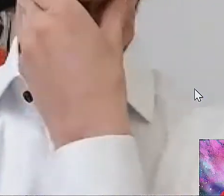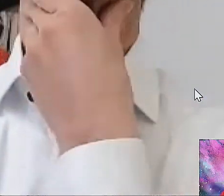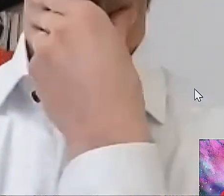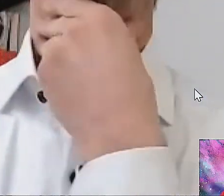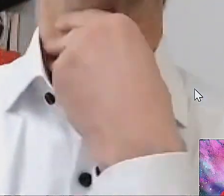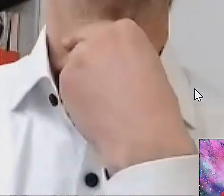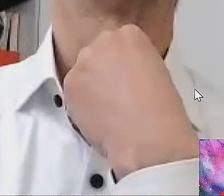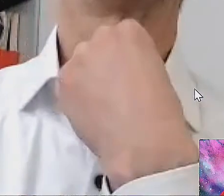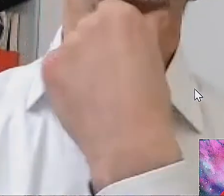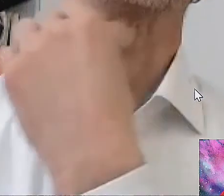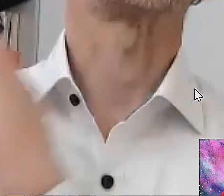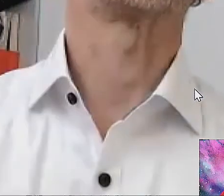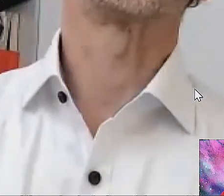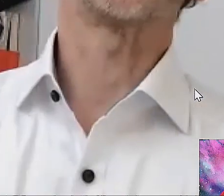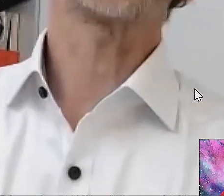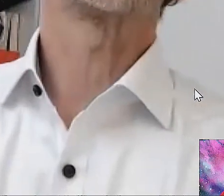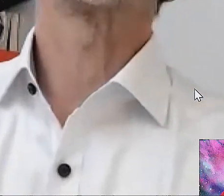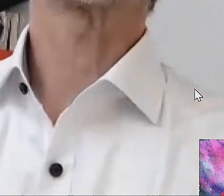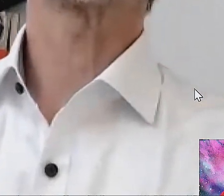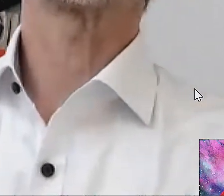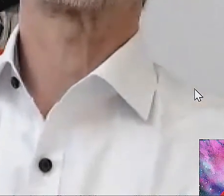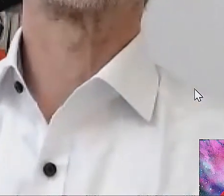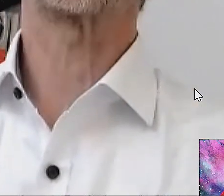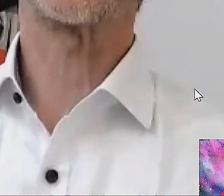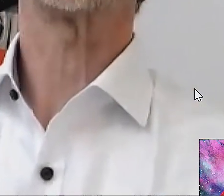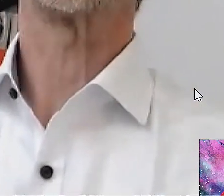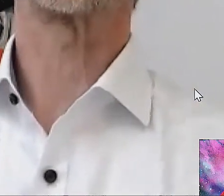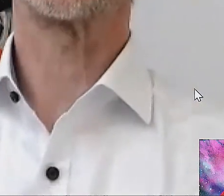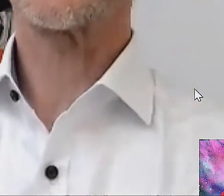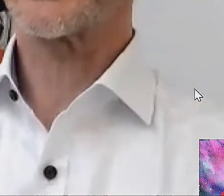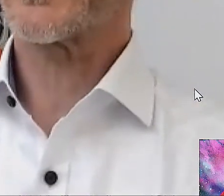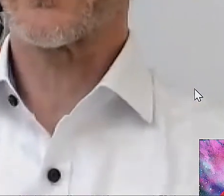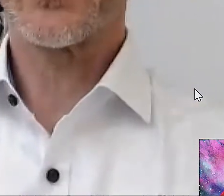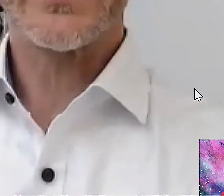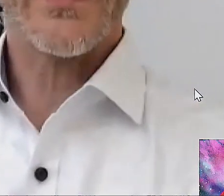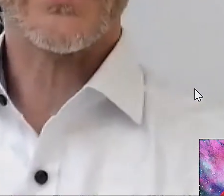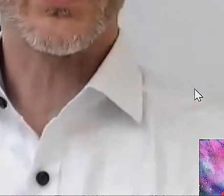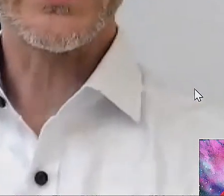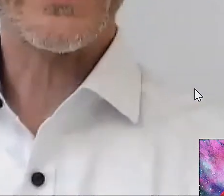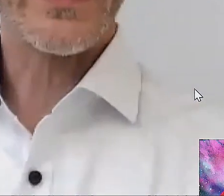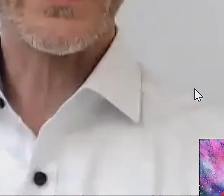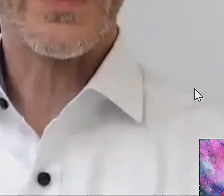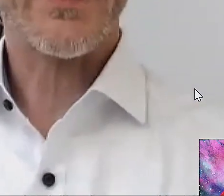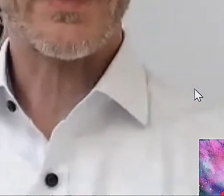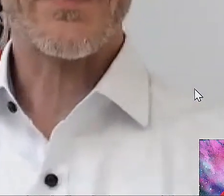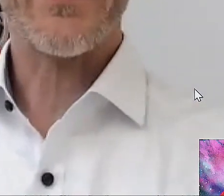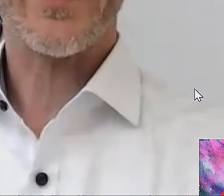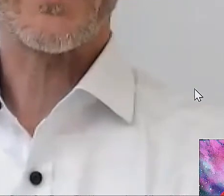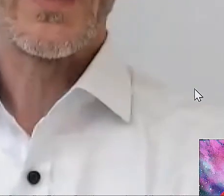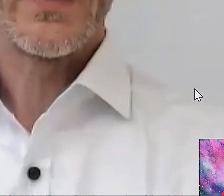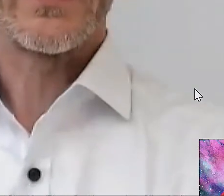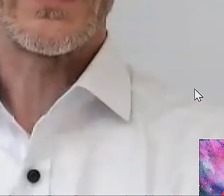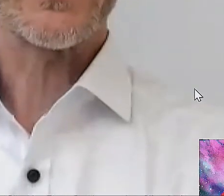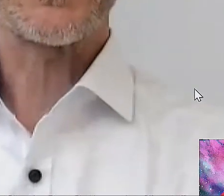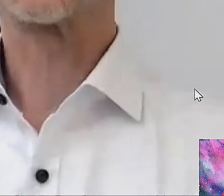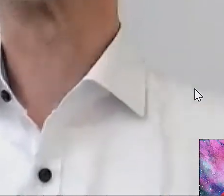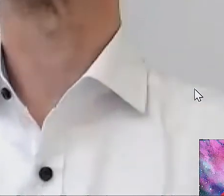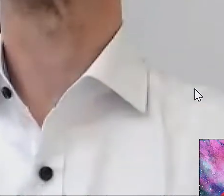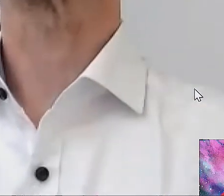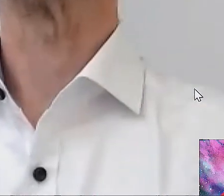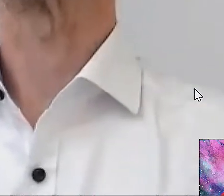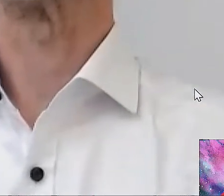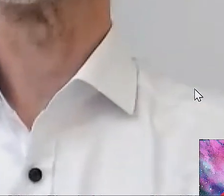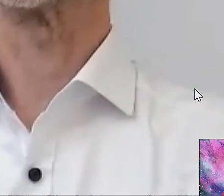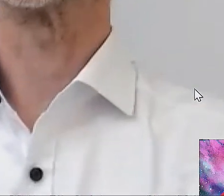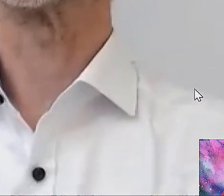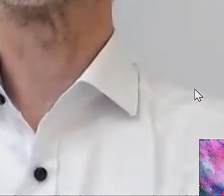die, wir haben unheimlich mittlerweile eben durch die großen, teilweise großen Teilnehmerzahlen bei den Wettbewerben sehr, sehr viele